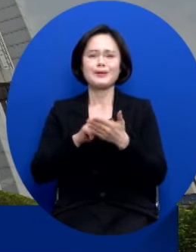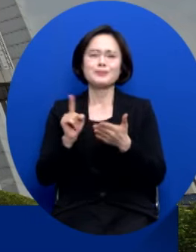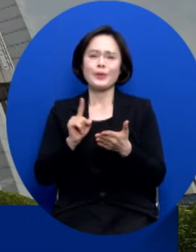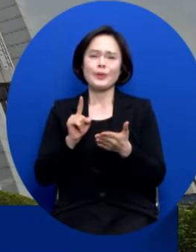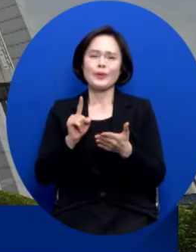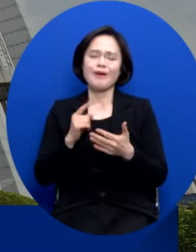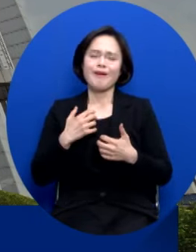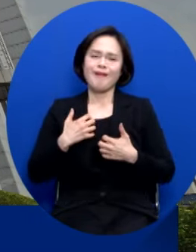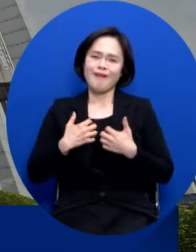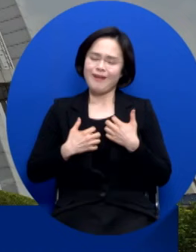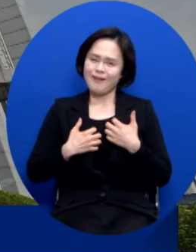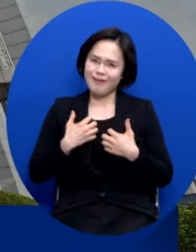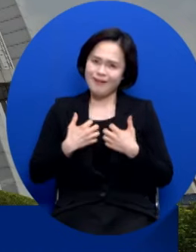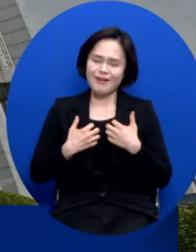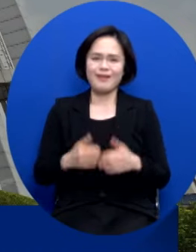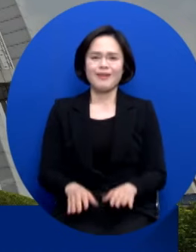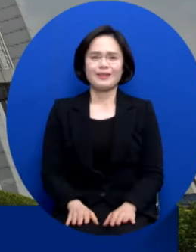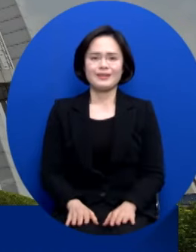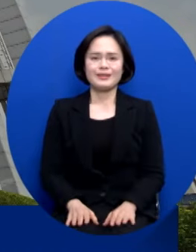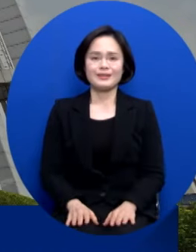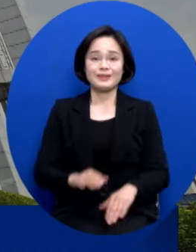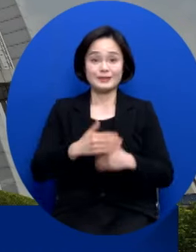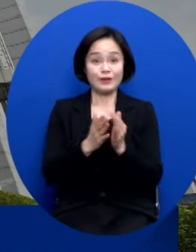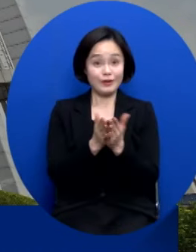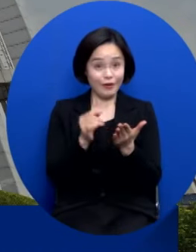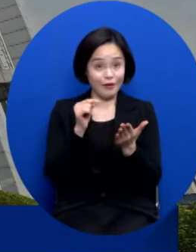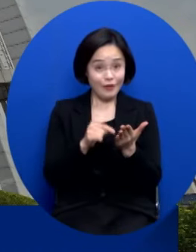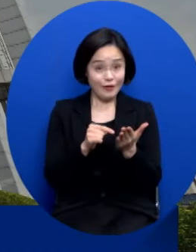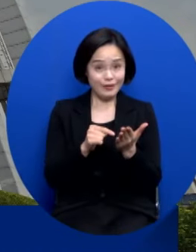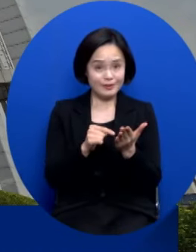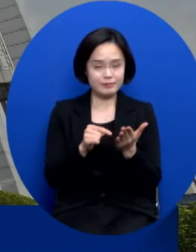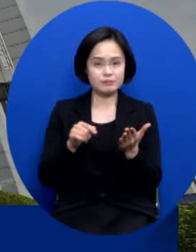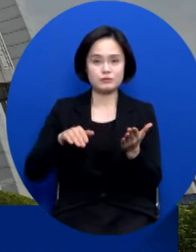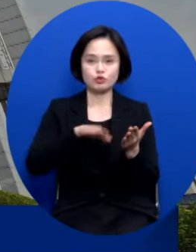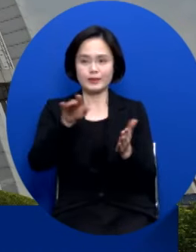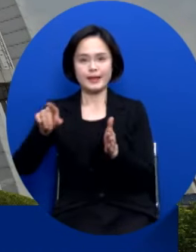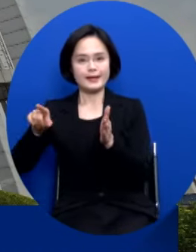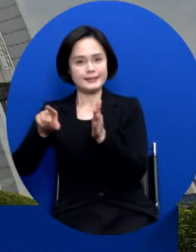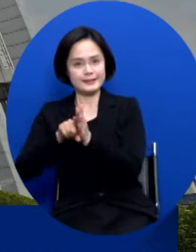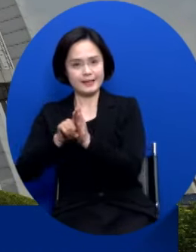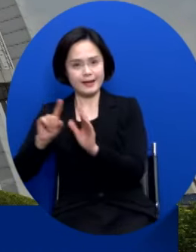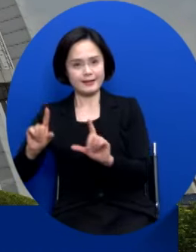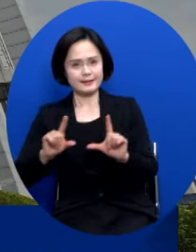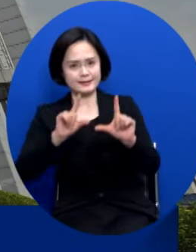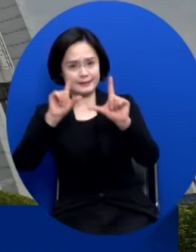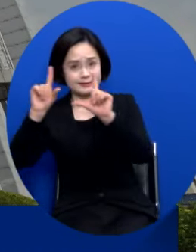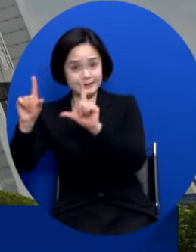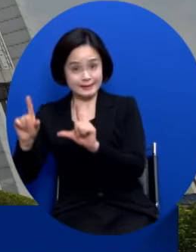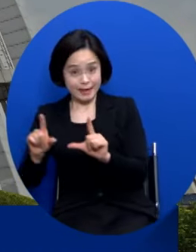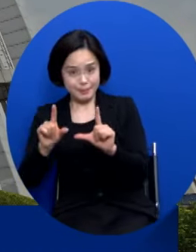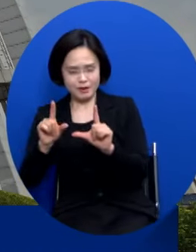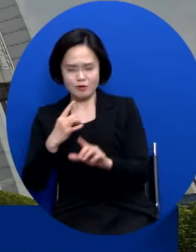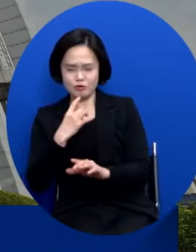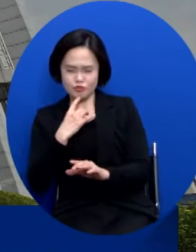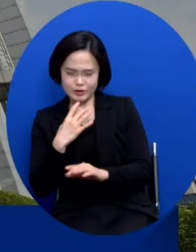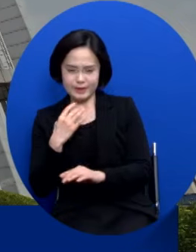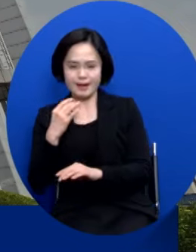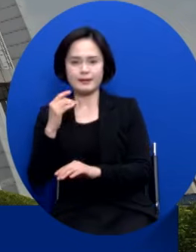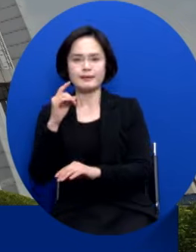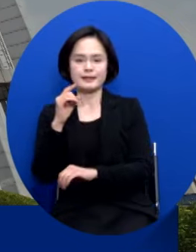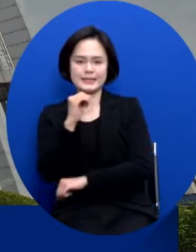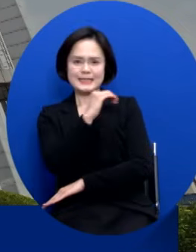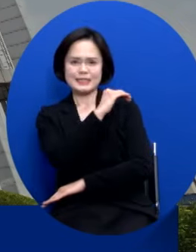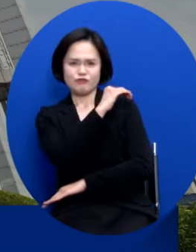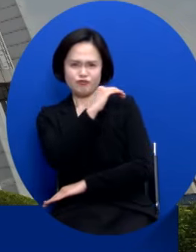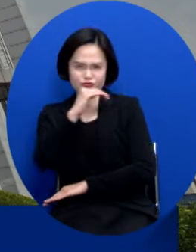참으로 흐뭇합니다. 성경은 우리 신앙과 삶의 유일한 표준이요 인생의